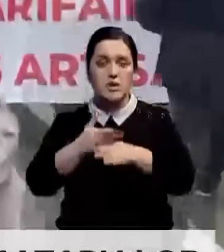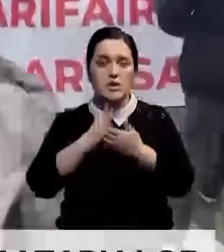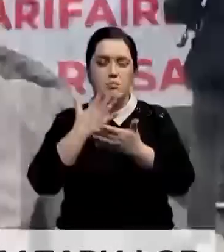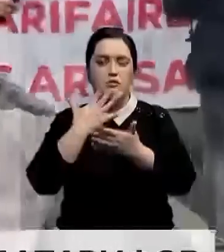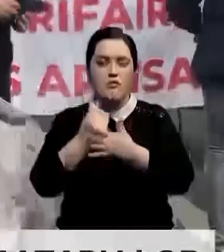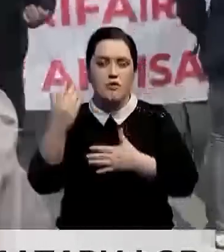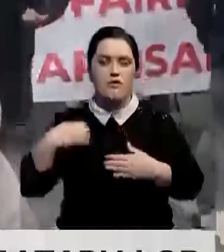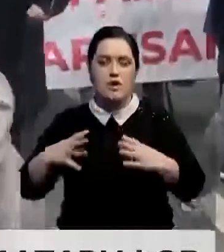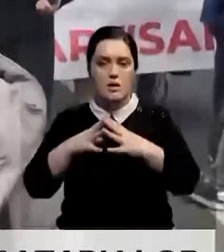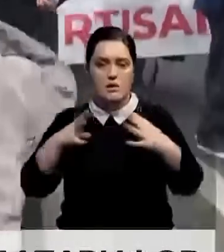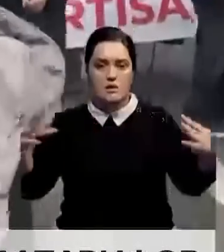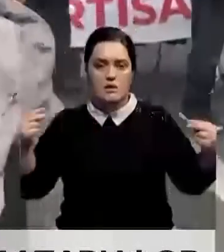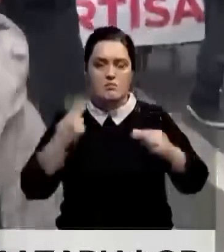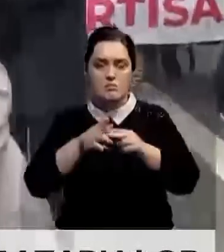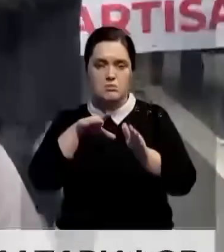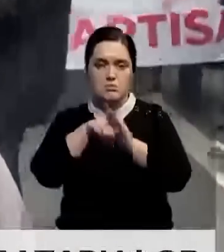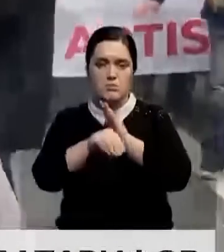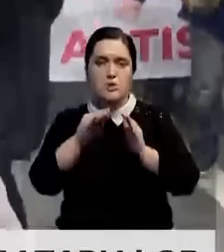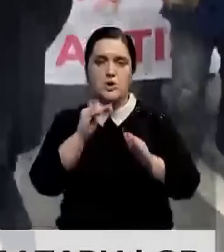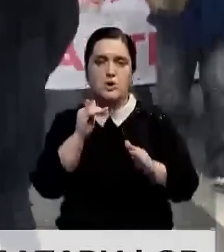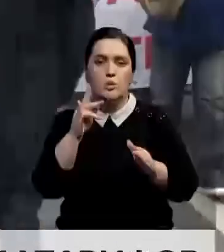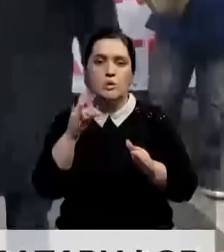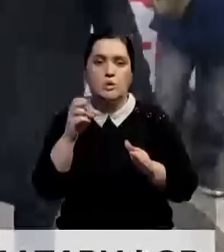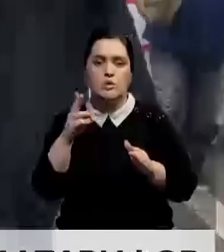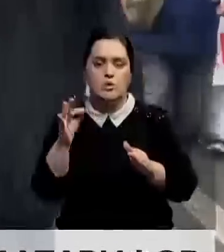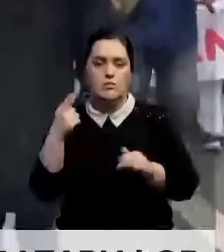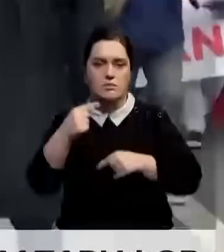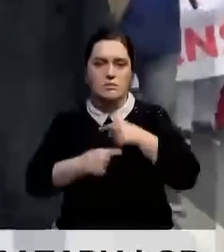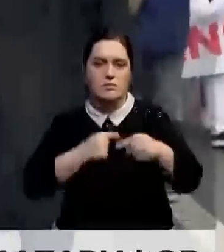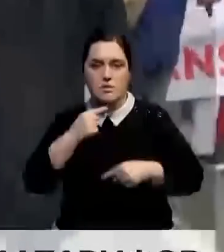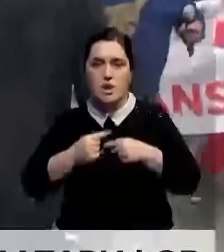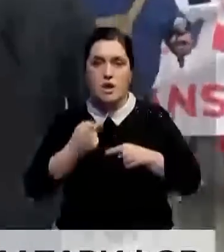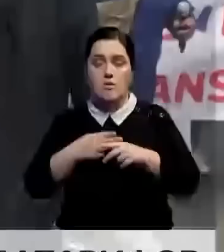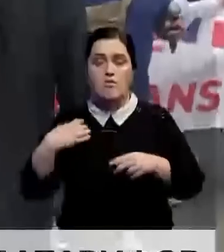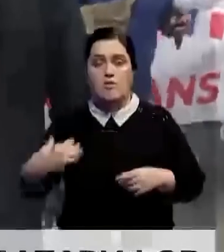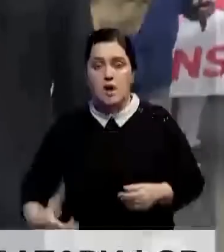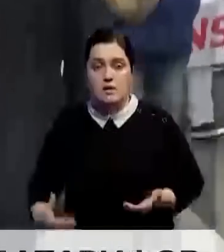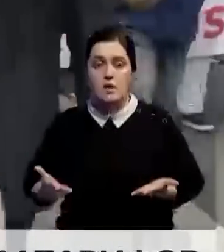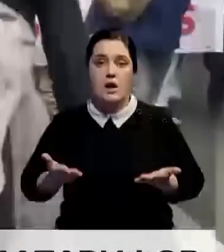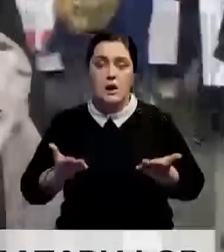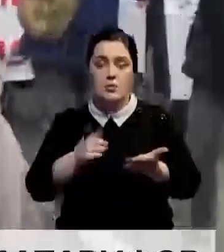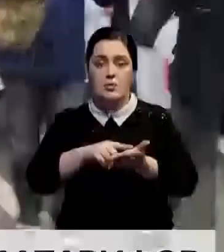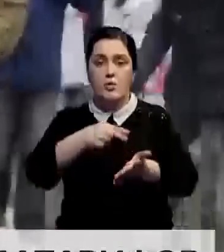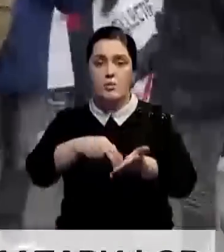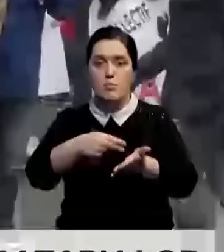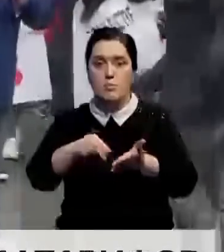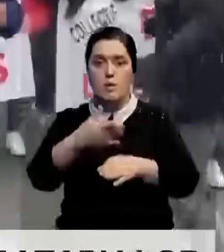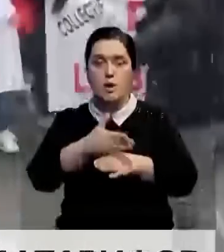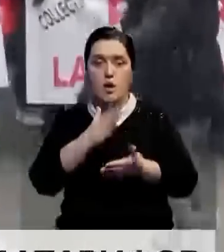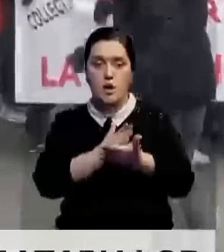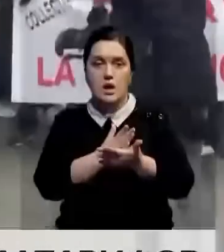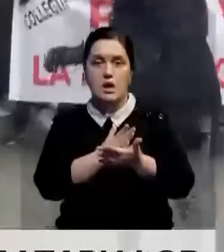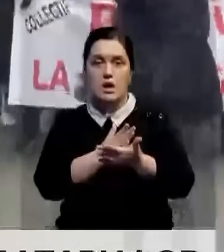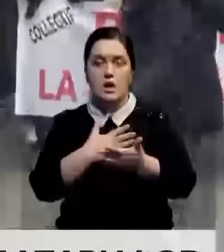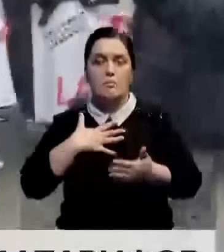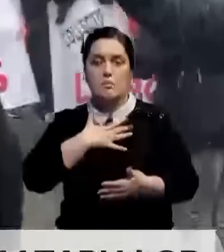человечества, вошел в список ЮНЕСКО, и французские пекари, но также и французские потребители хлеба сегодня очень